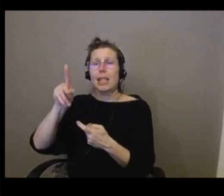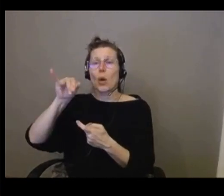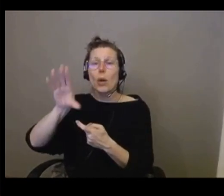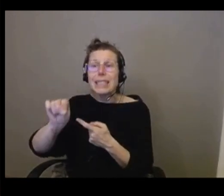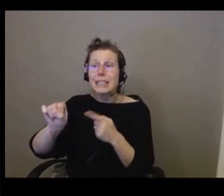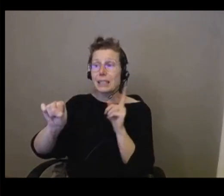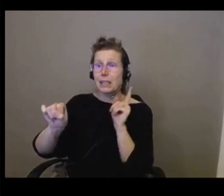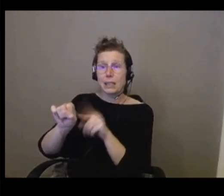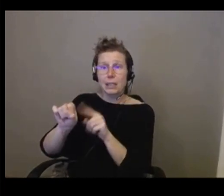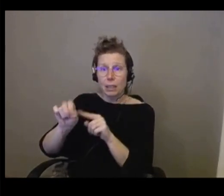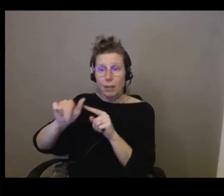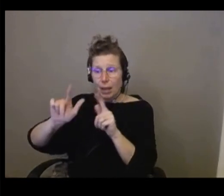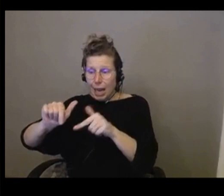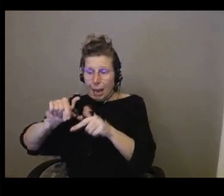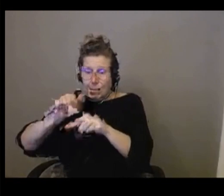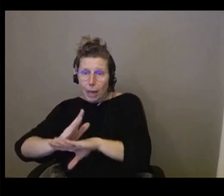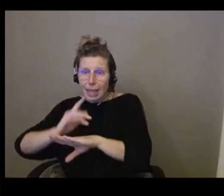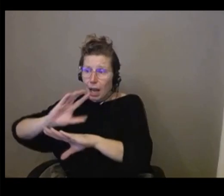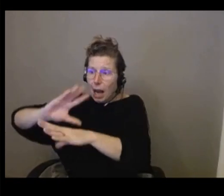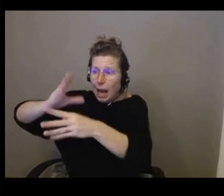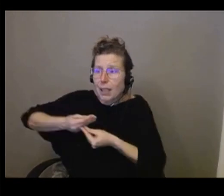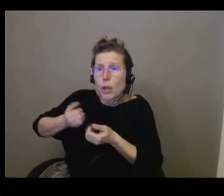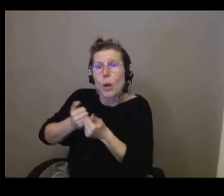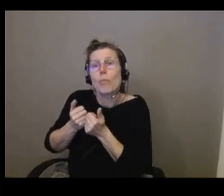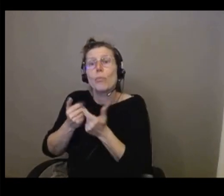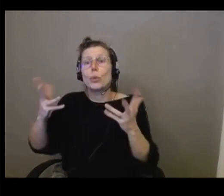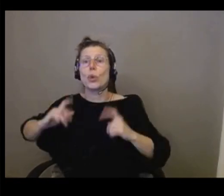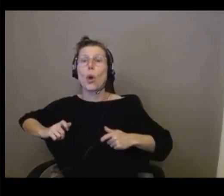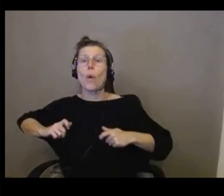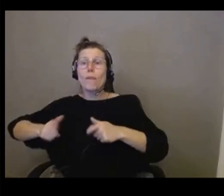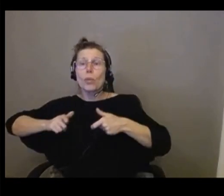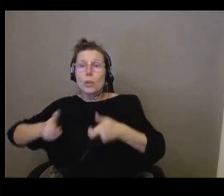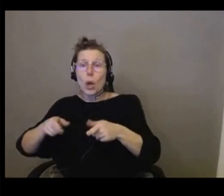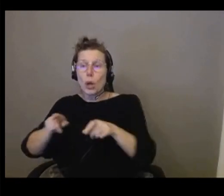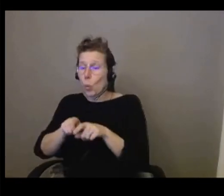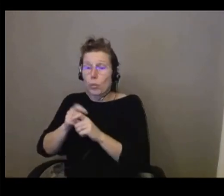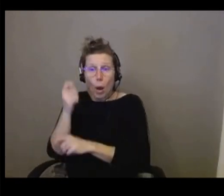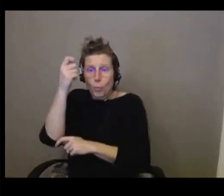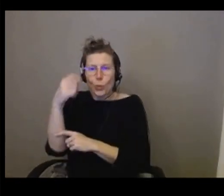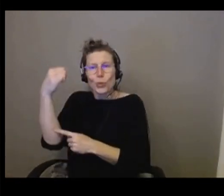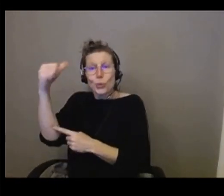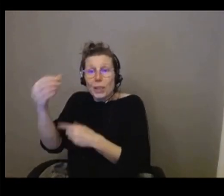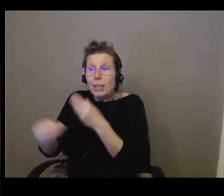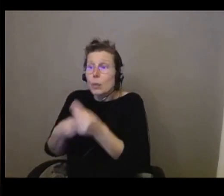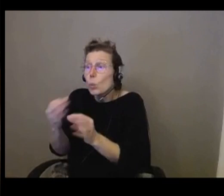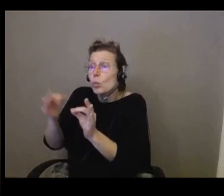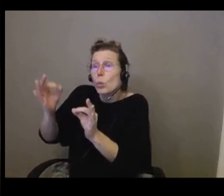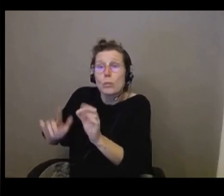Est-ce qu'on a des solutions, des véhicules adaptés, voilà, pour ce type de handicap justement? Alors évidemment, ça pose la question du